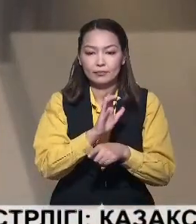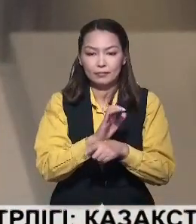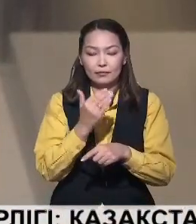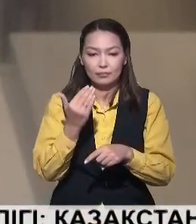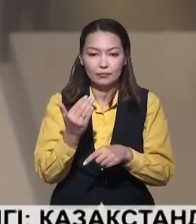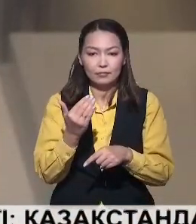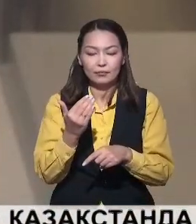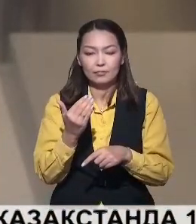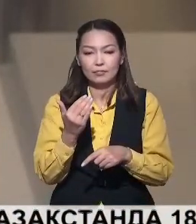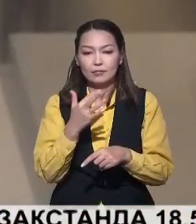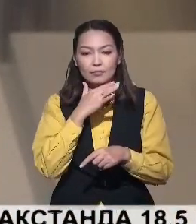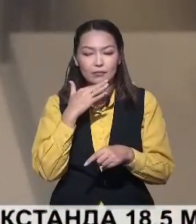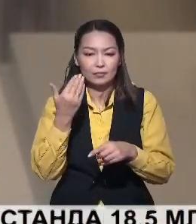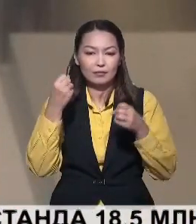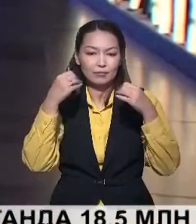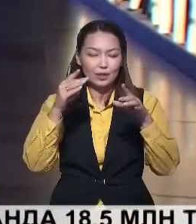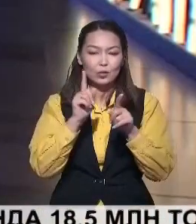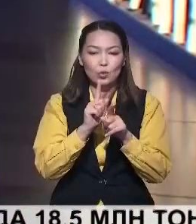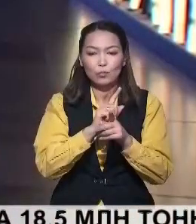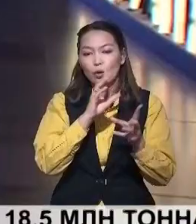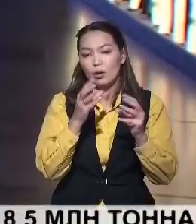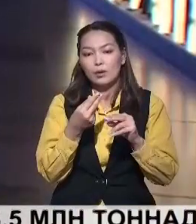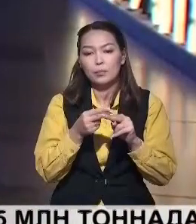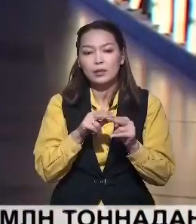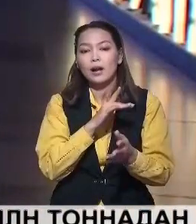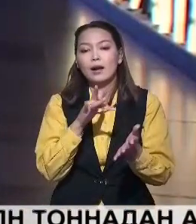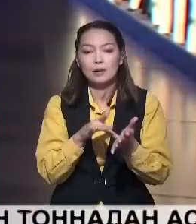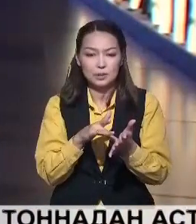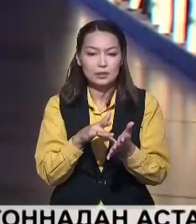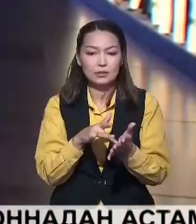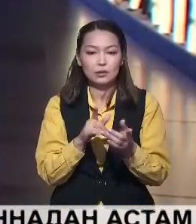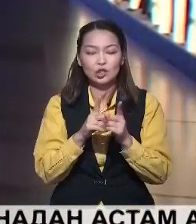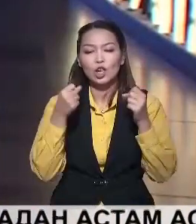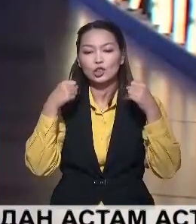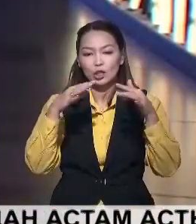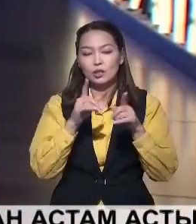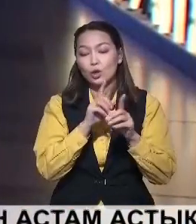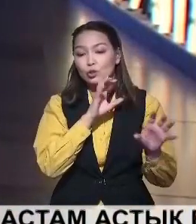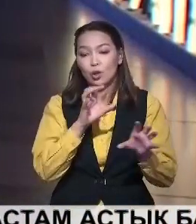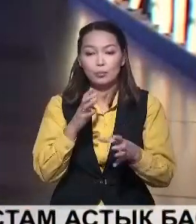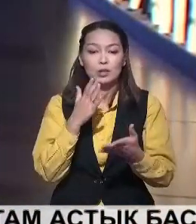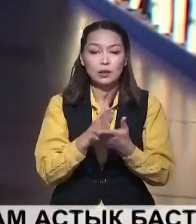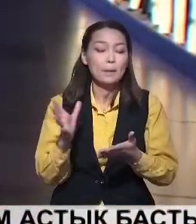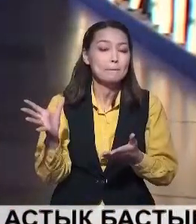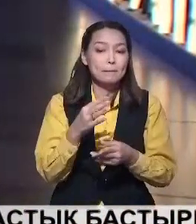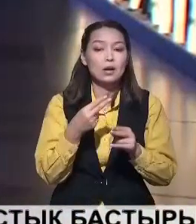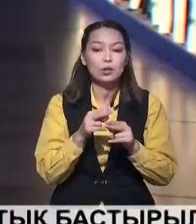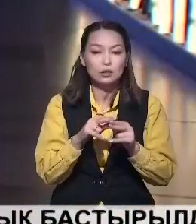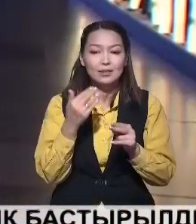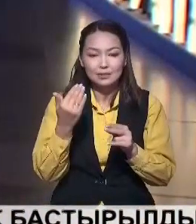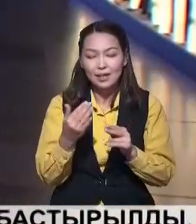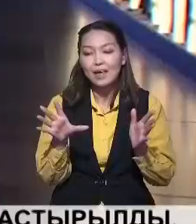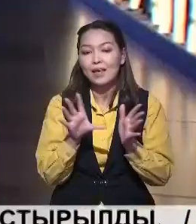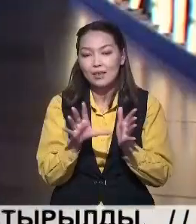өмірде көретін прожекторлер, яғни осы бізді қаламызды жарықтандыруға көмегін тигізеді. Солардың барлығы осы бізде күн